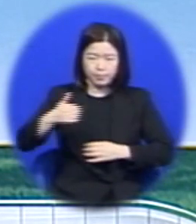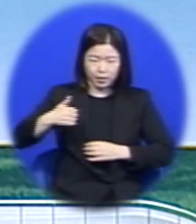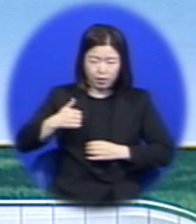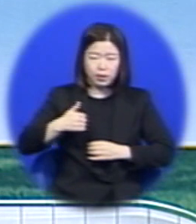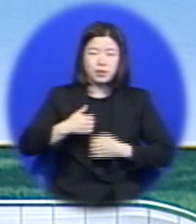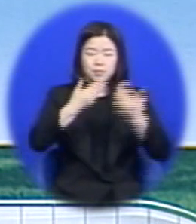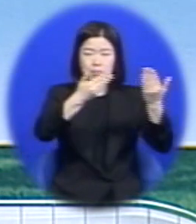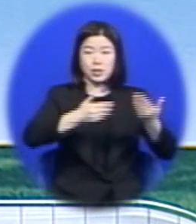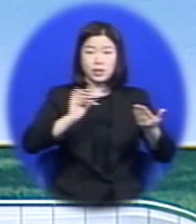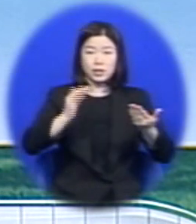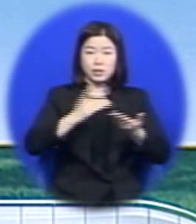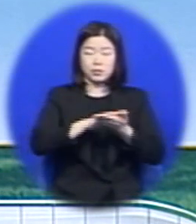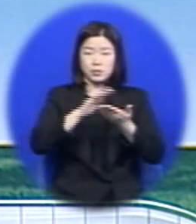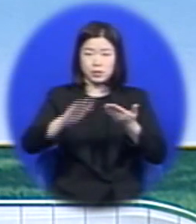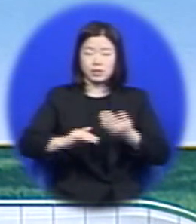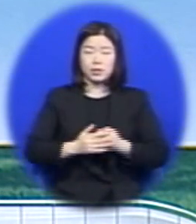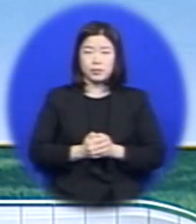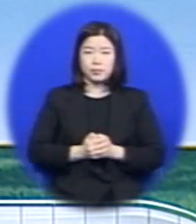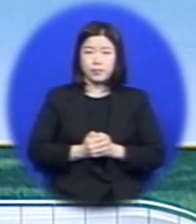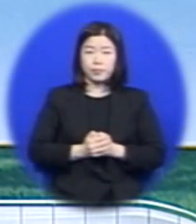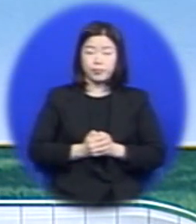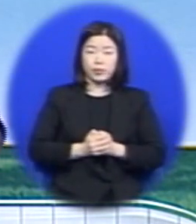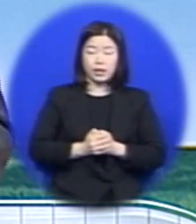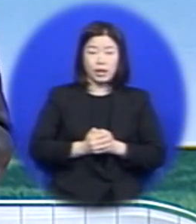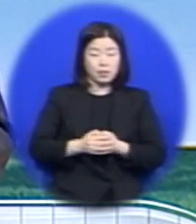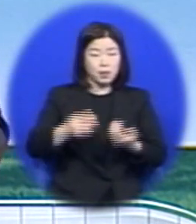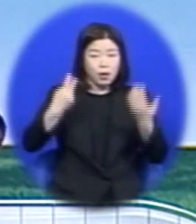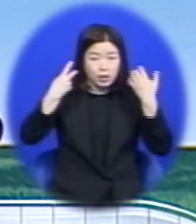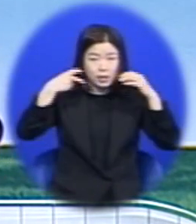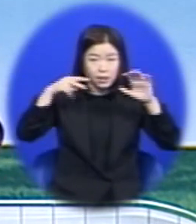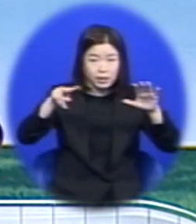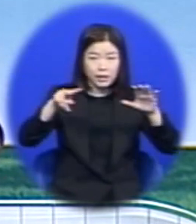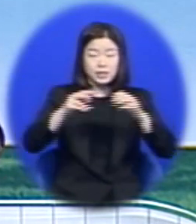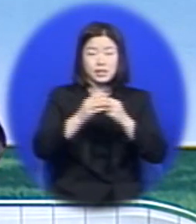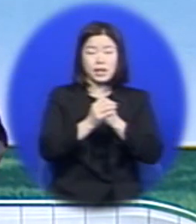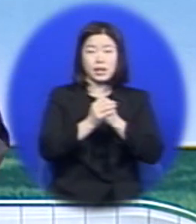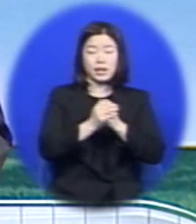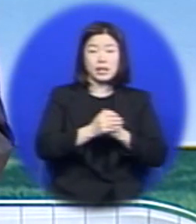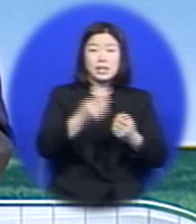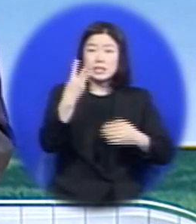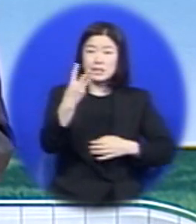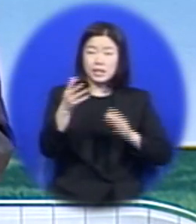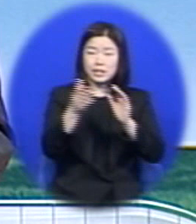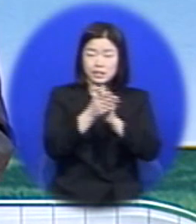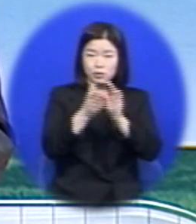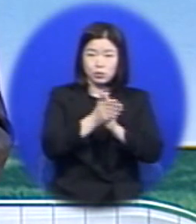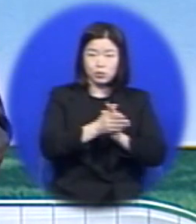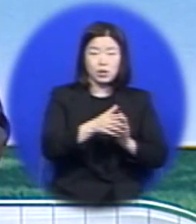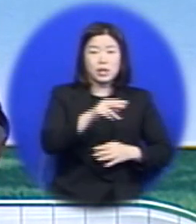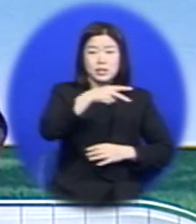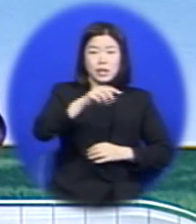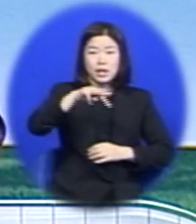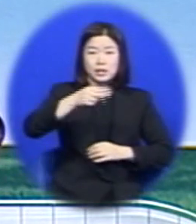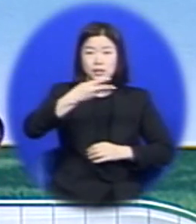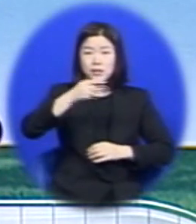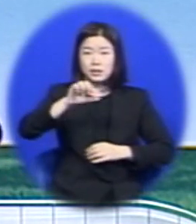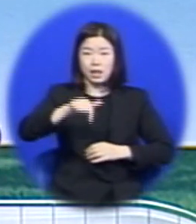한다는 겁니다. 다니엘이 세 친구 사드랑 메삭 아벳느고가 있습니다.